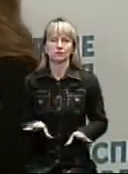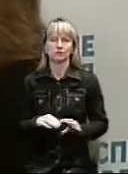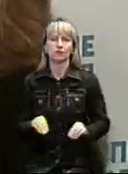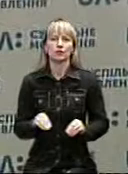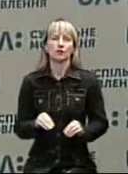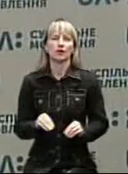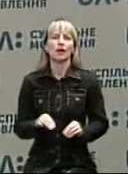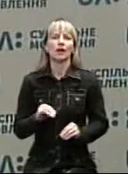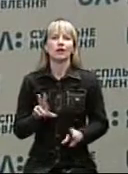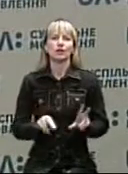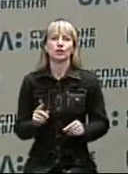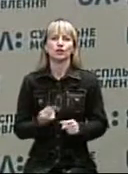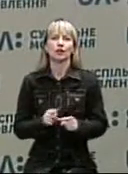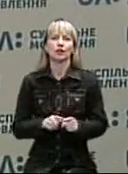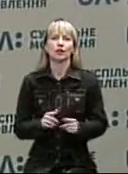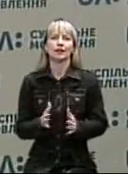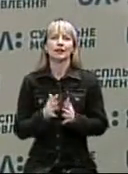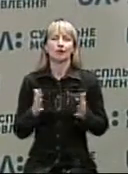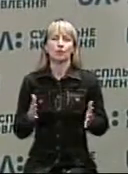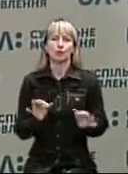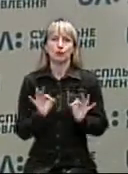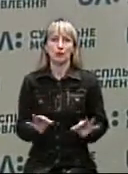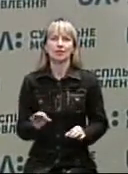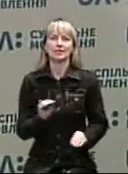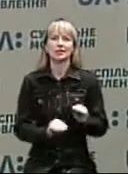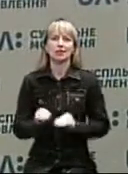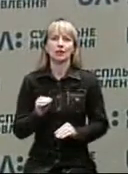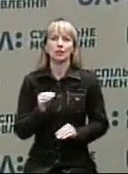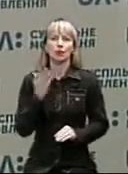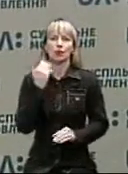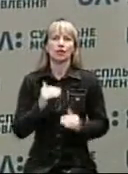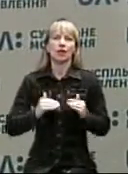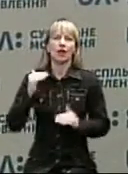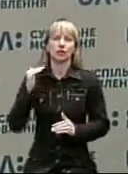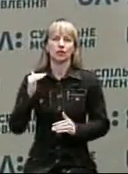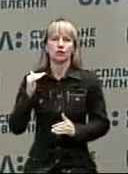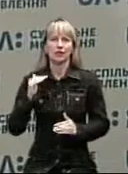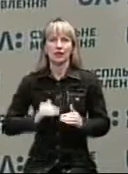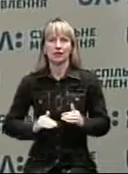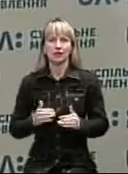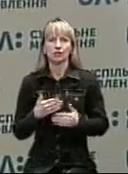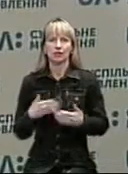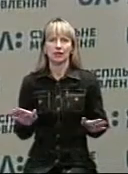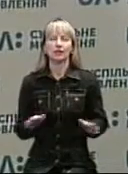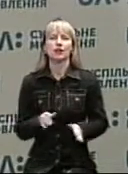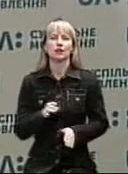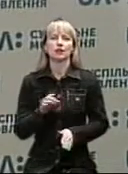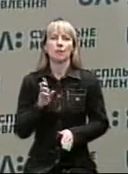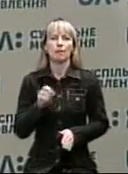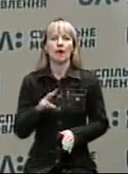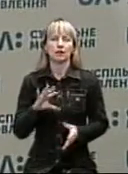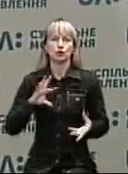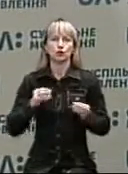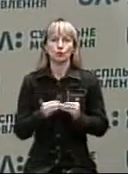система, вважається, що це найбільш об'єктивна система, коли найнижчі, найвищі відкидаються бали. І